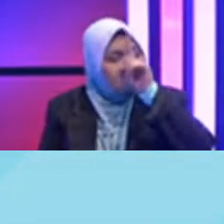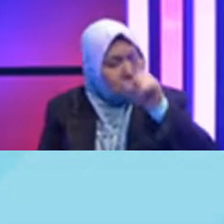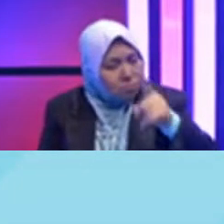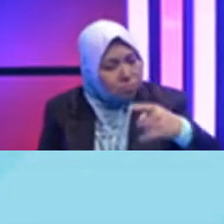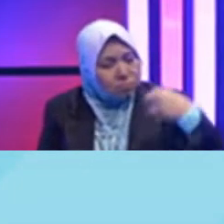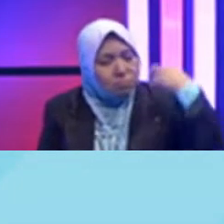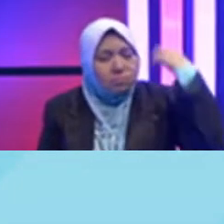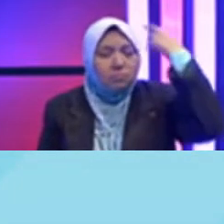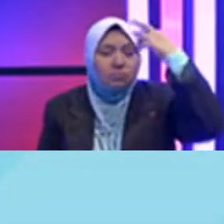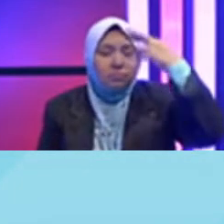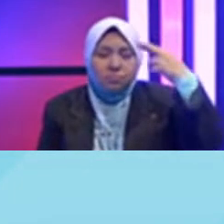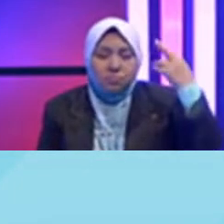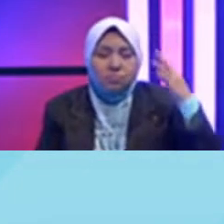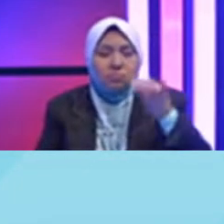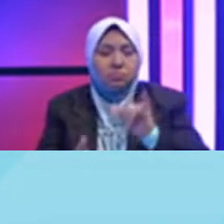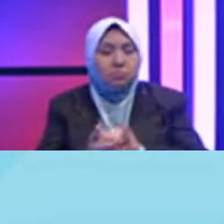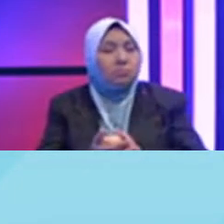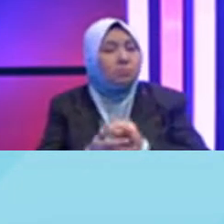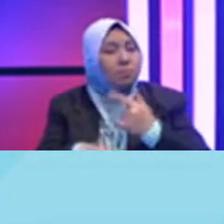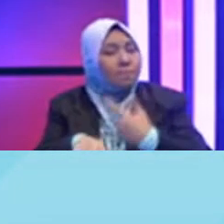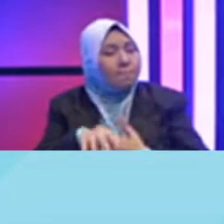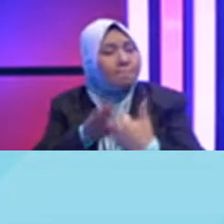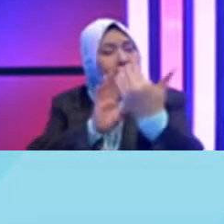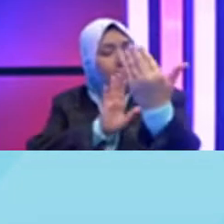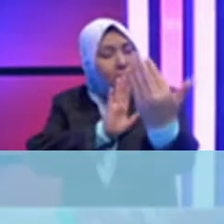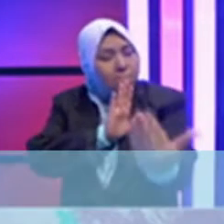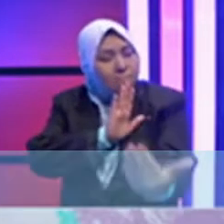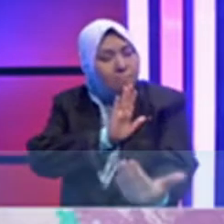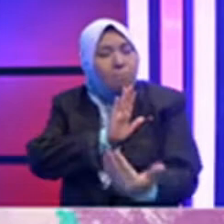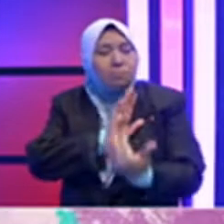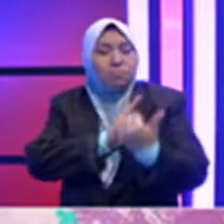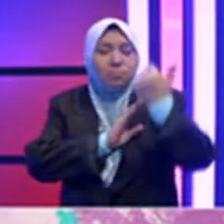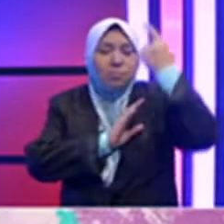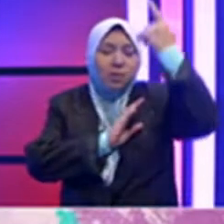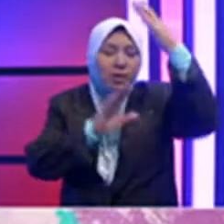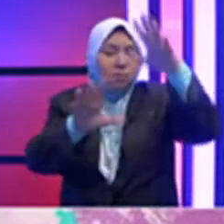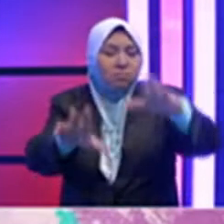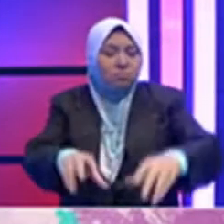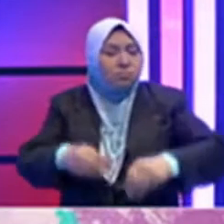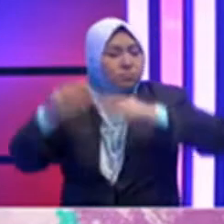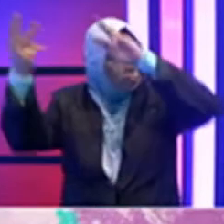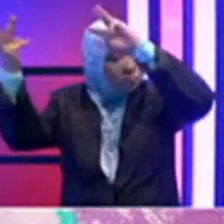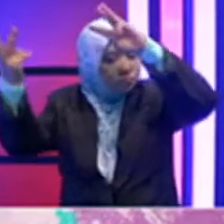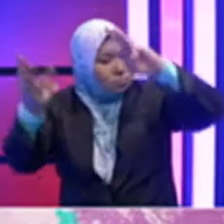إني لا يخاف لدي